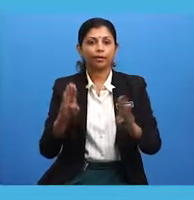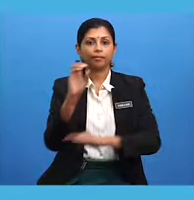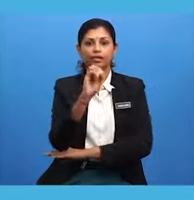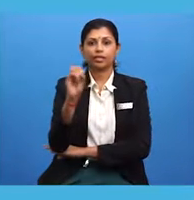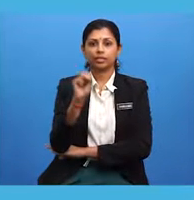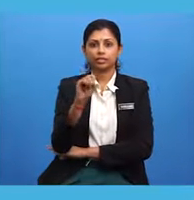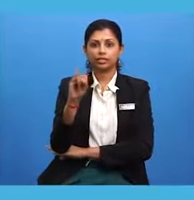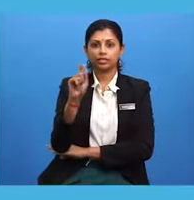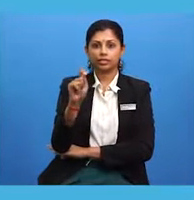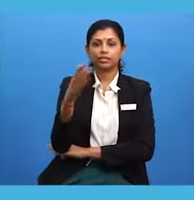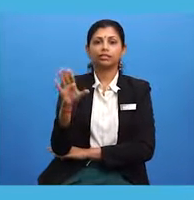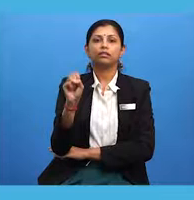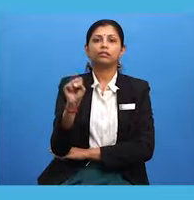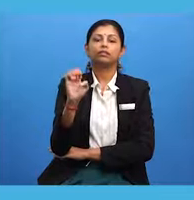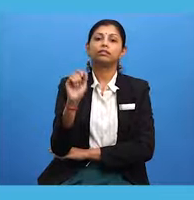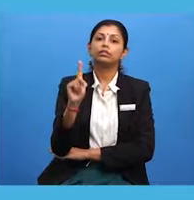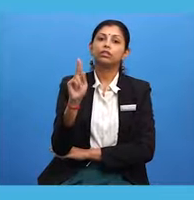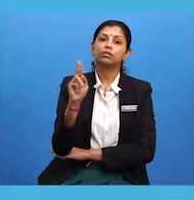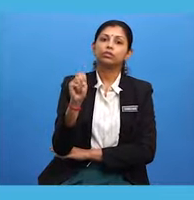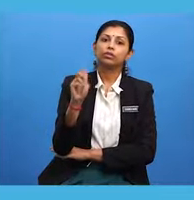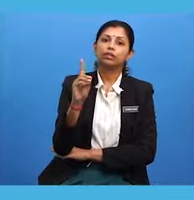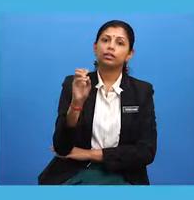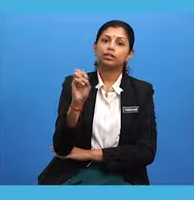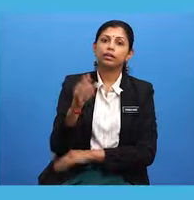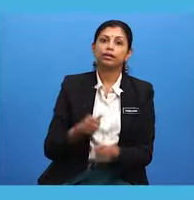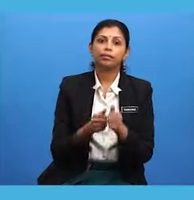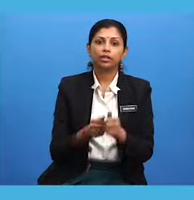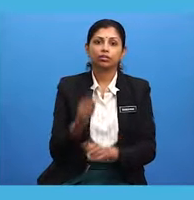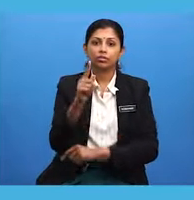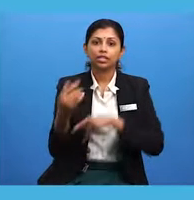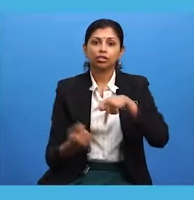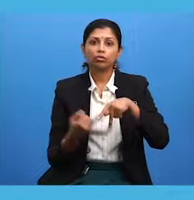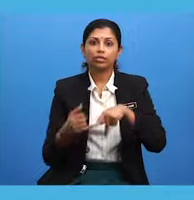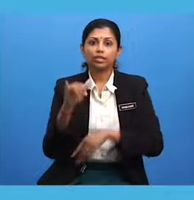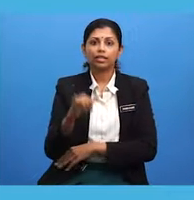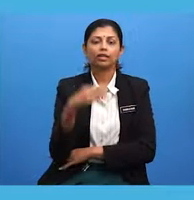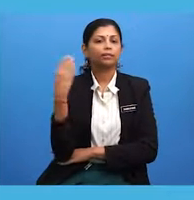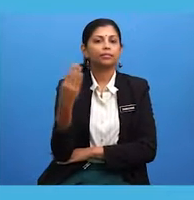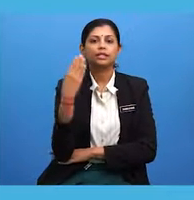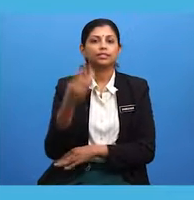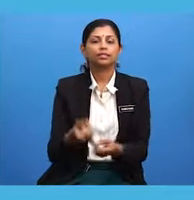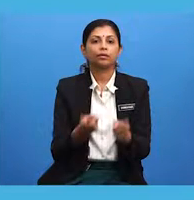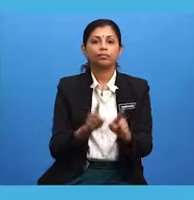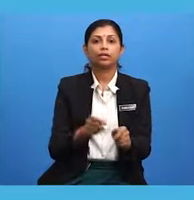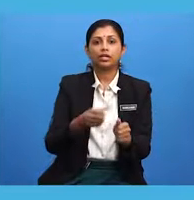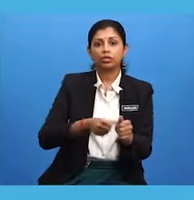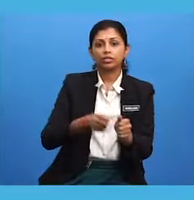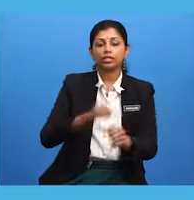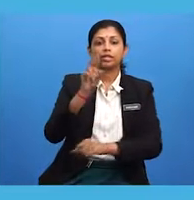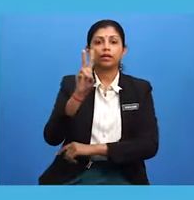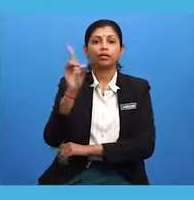membebaskan oosit sekunder mengikut satu kitaran yang